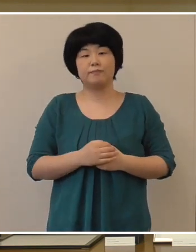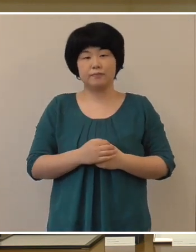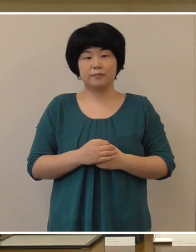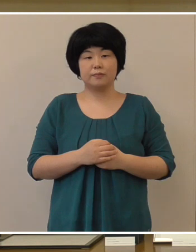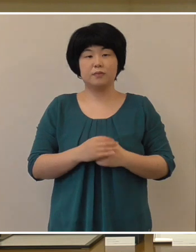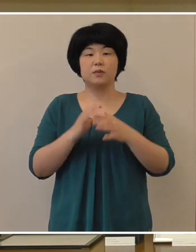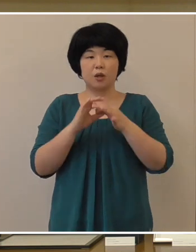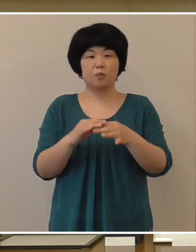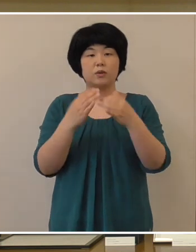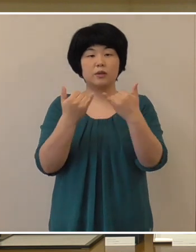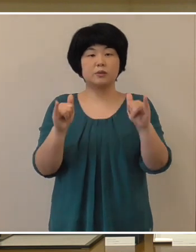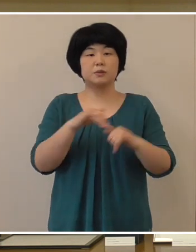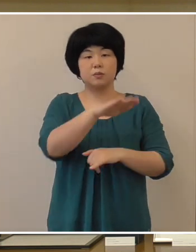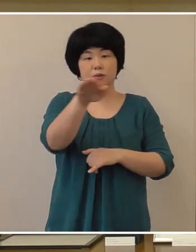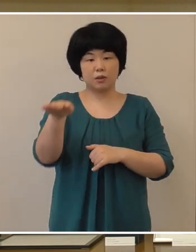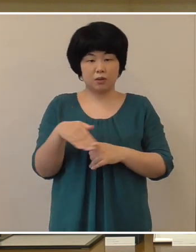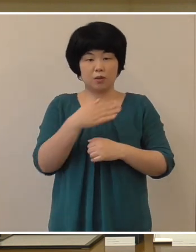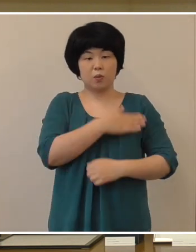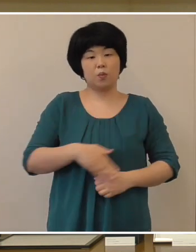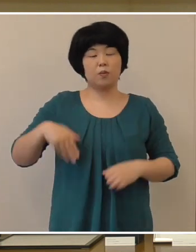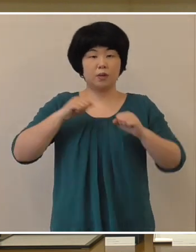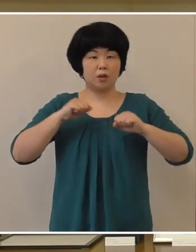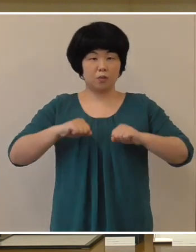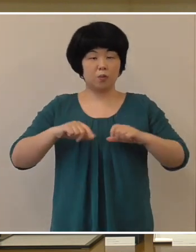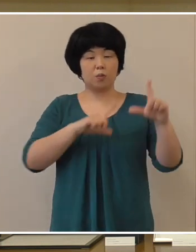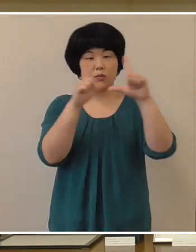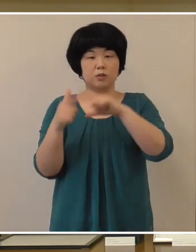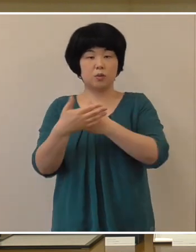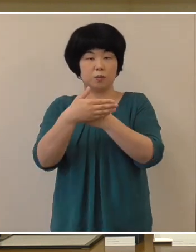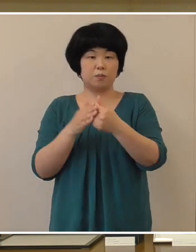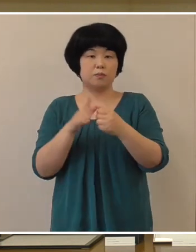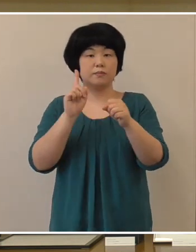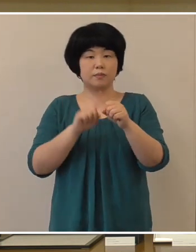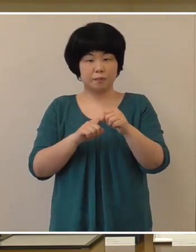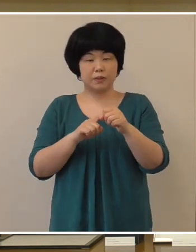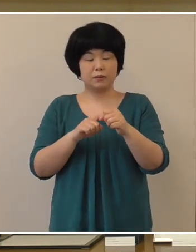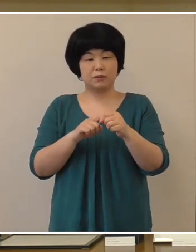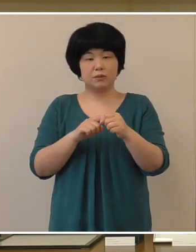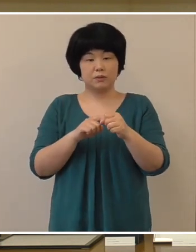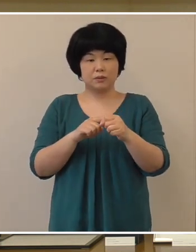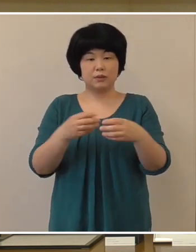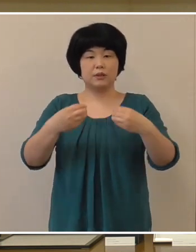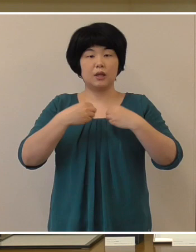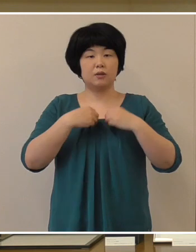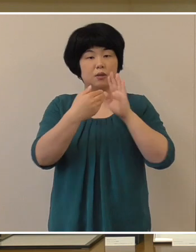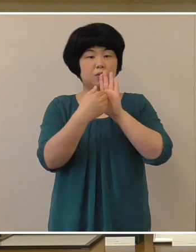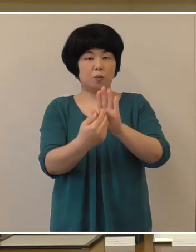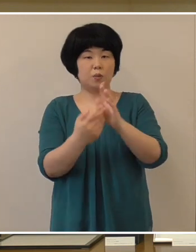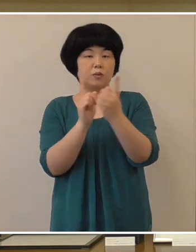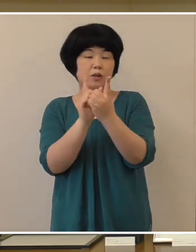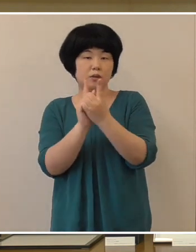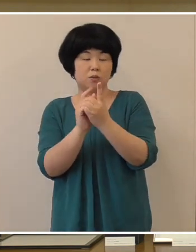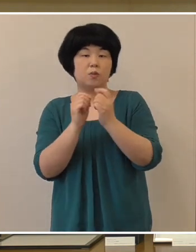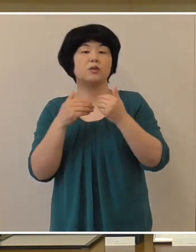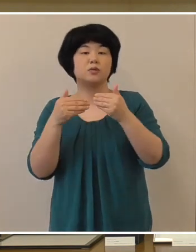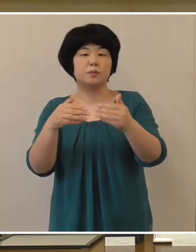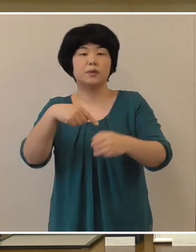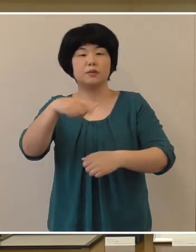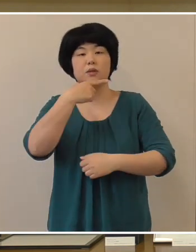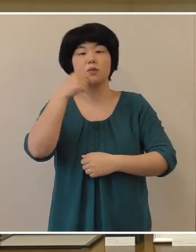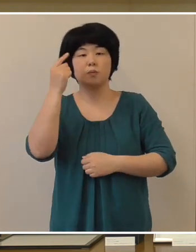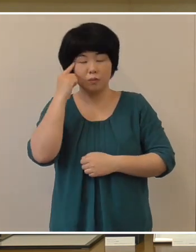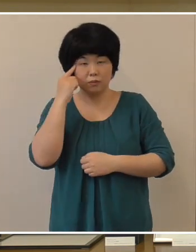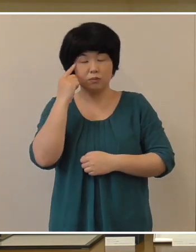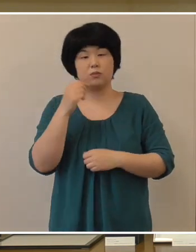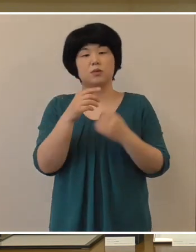ても、市民の皆様の健康と暮らしを守るため、感染予防策を徹底してまいりながら、公共施設の